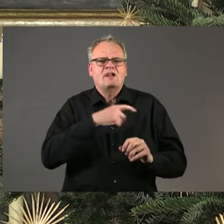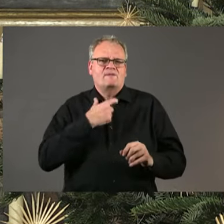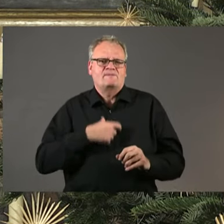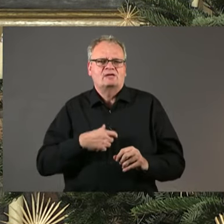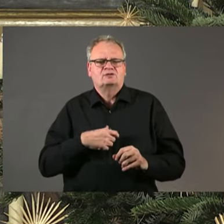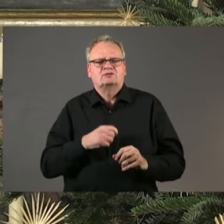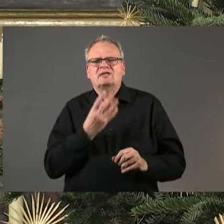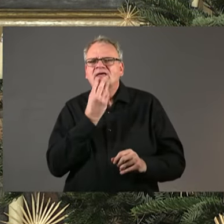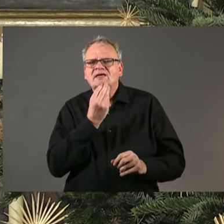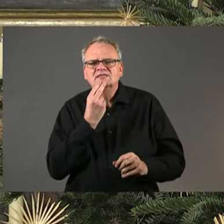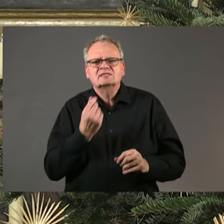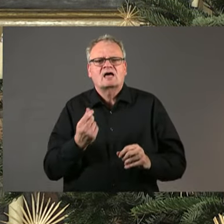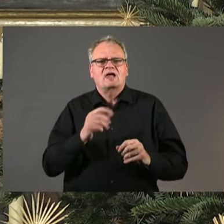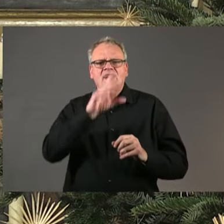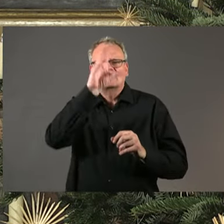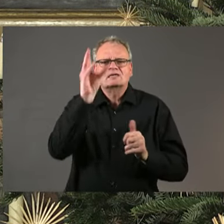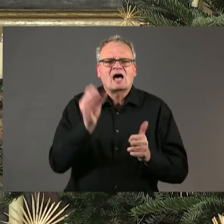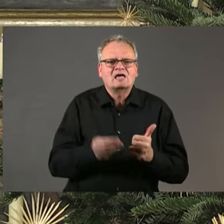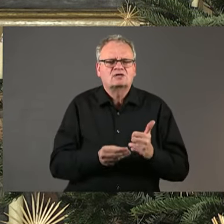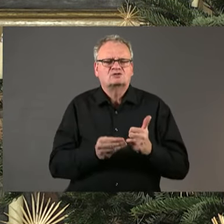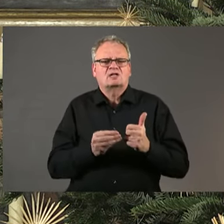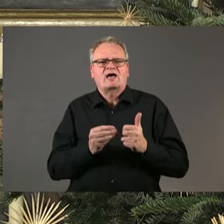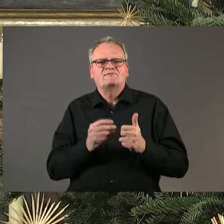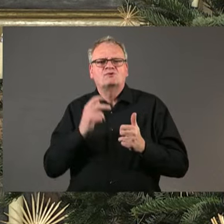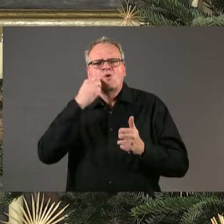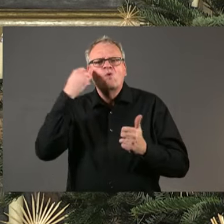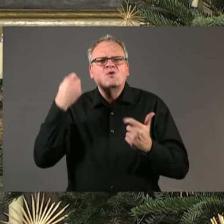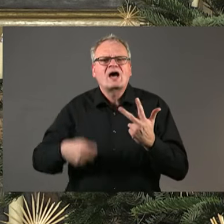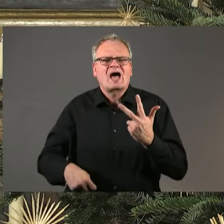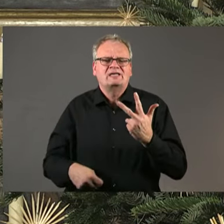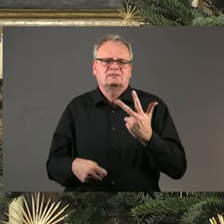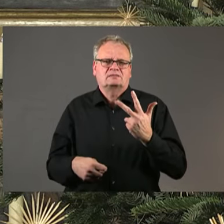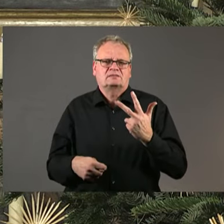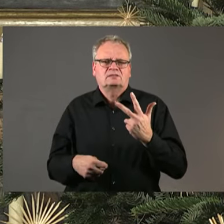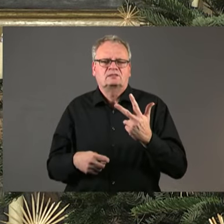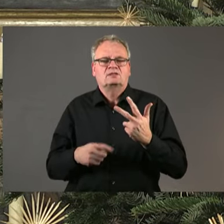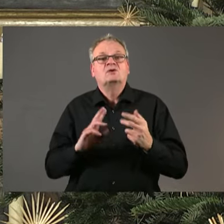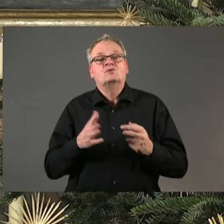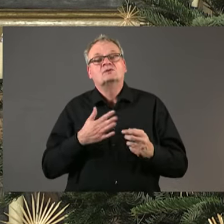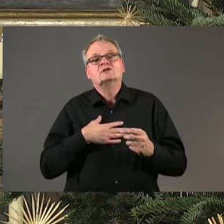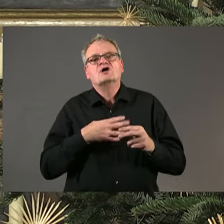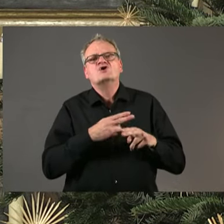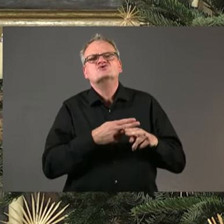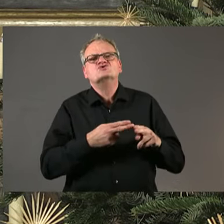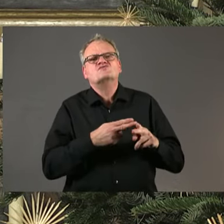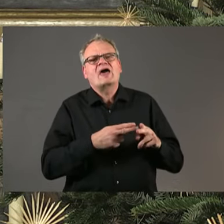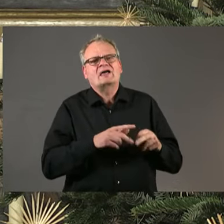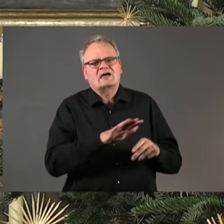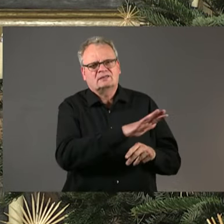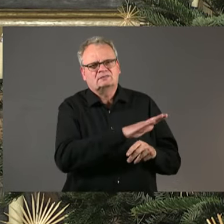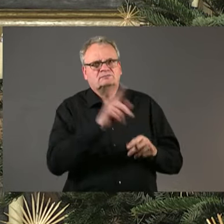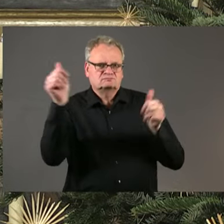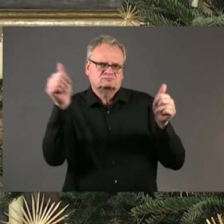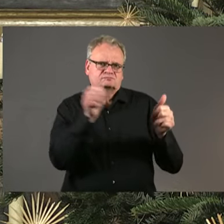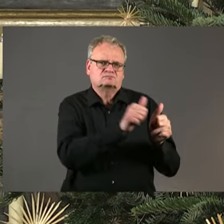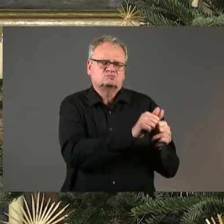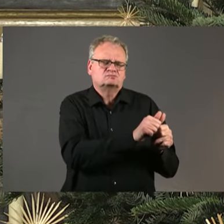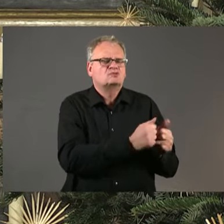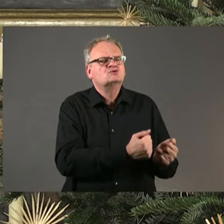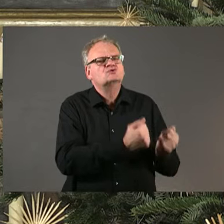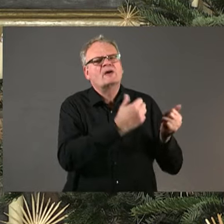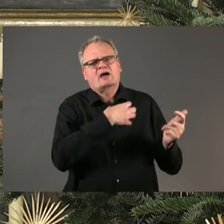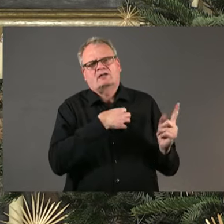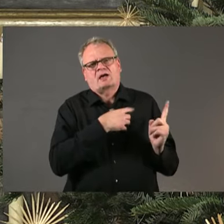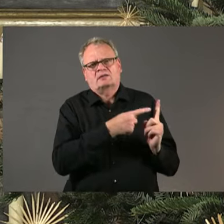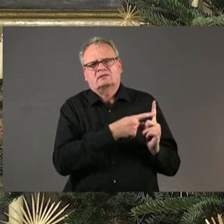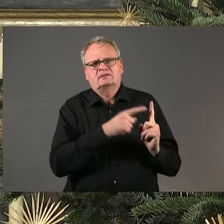und in Israel und im Gazastreifen. Und ich bitte dich, bei unserer Schwägerin zu sein, die sehr schwer erkrankt ist. Mögen